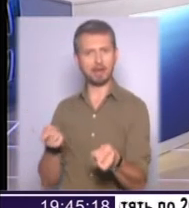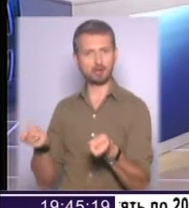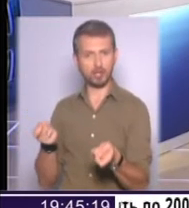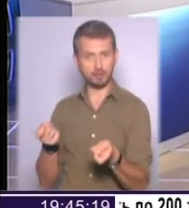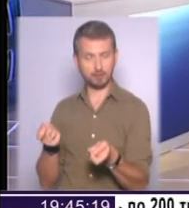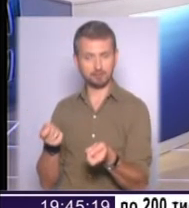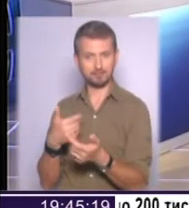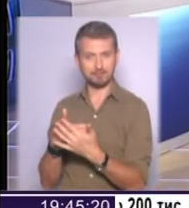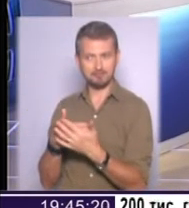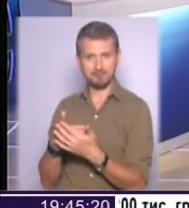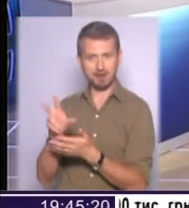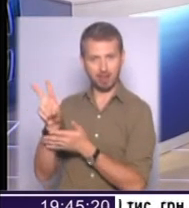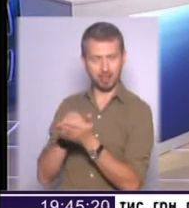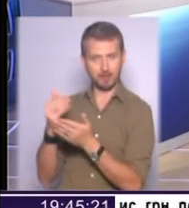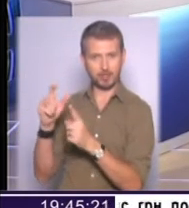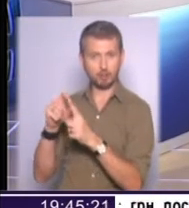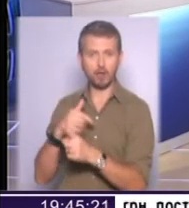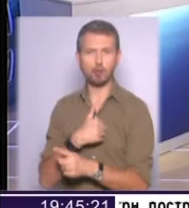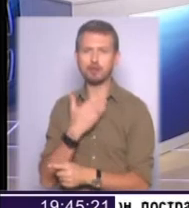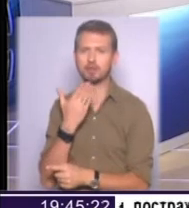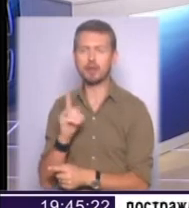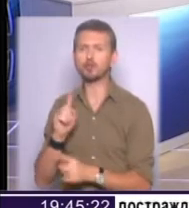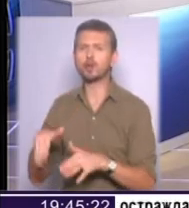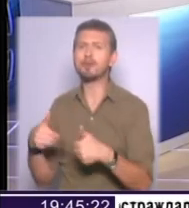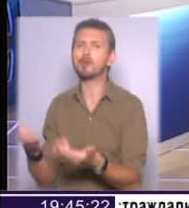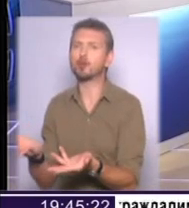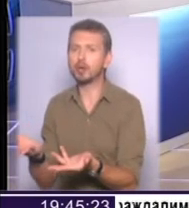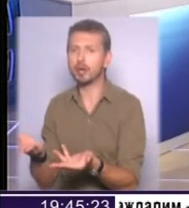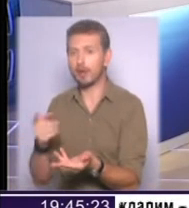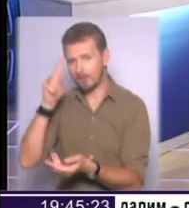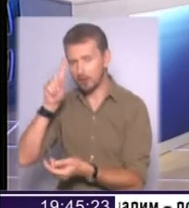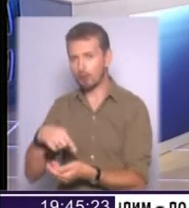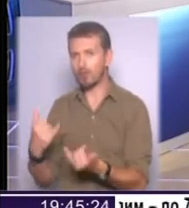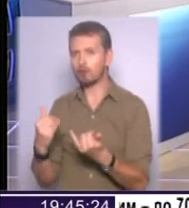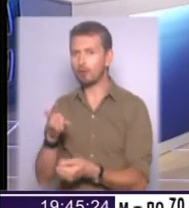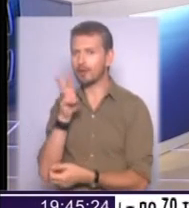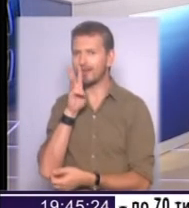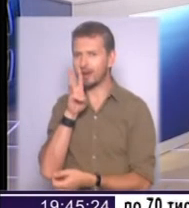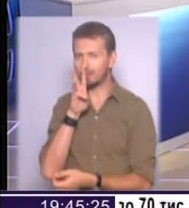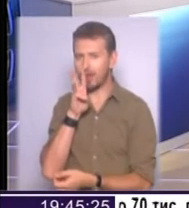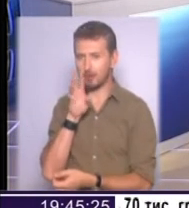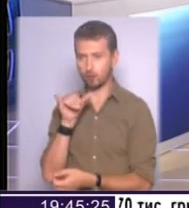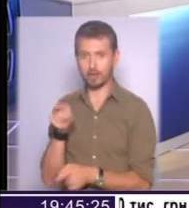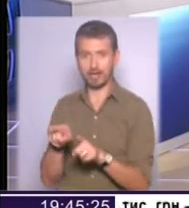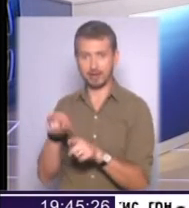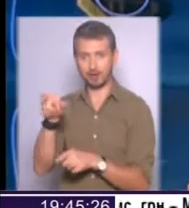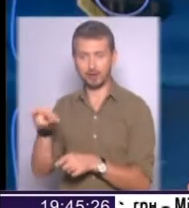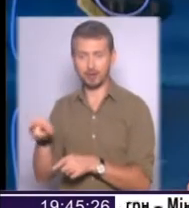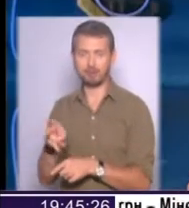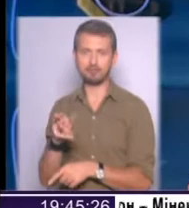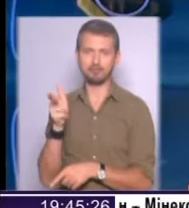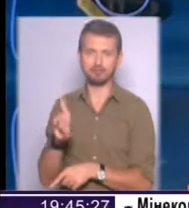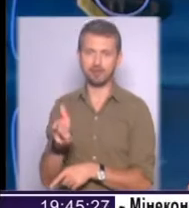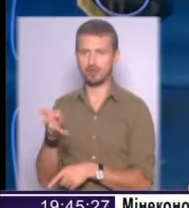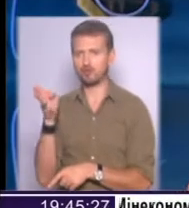цитую. Я хочу вас запитати, що ви їм запропонуєте? Тому що відомо, що сьогодні зарплата у таких людей, ну, 3, ну, 4